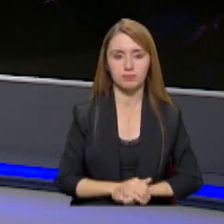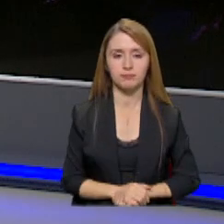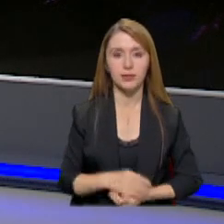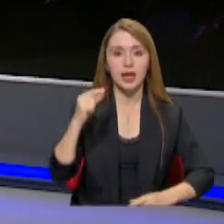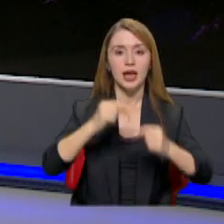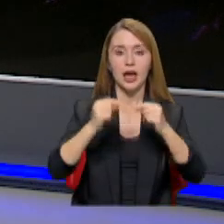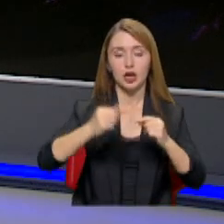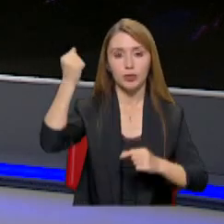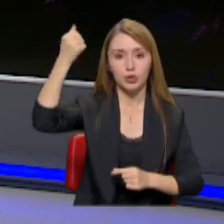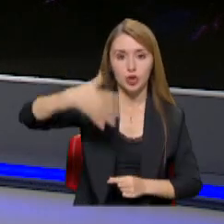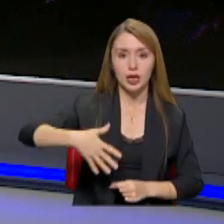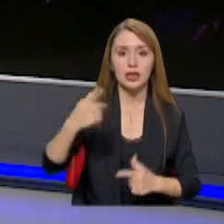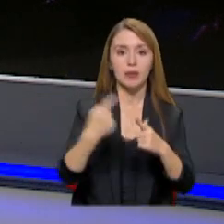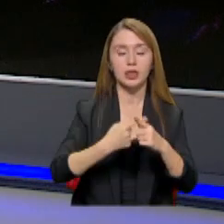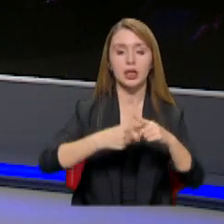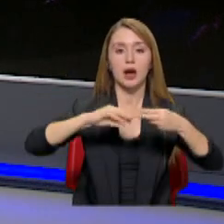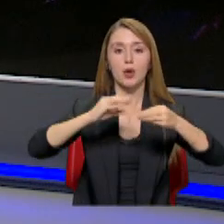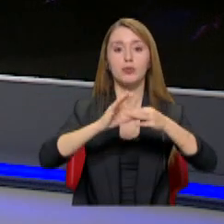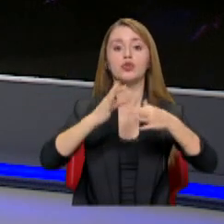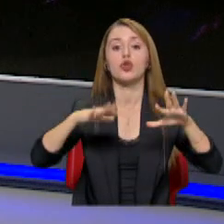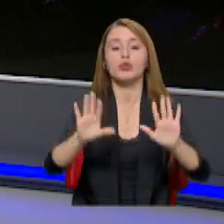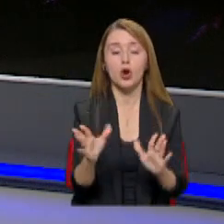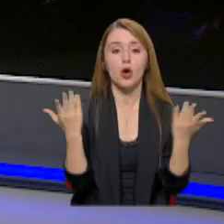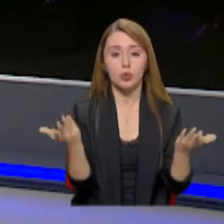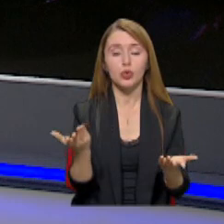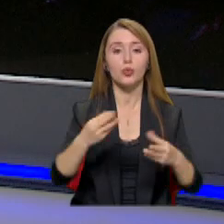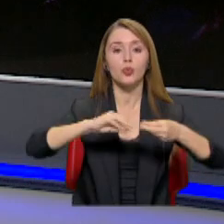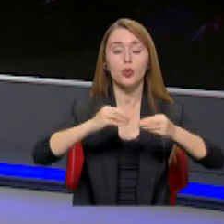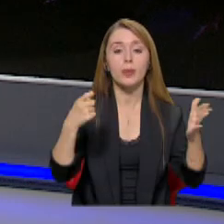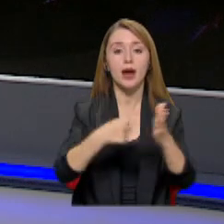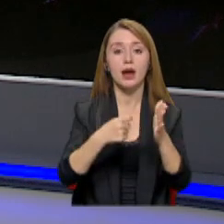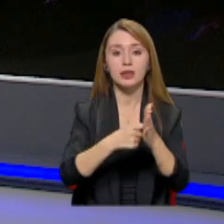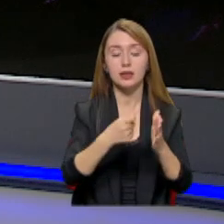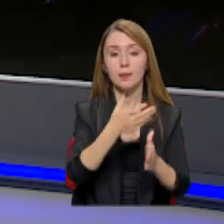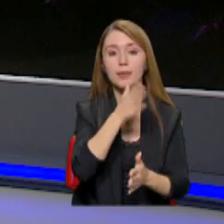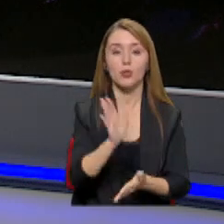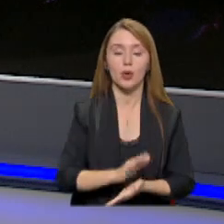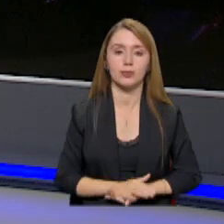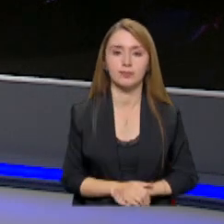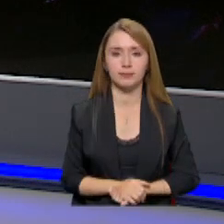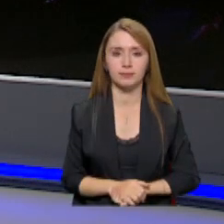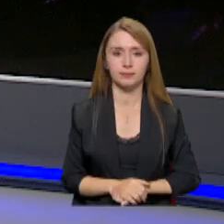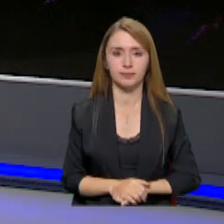ekonomi yönetimi kira kaosun çözmek bir yana henüz sorunun Adını bile ortak